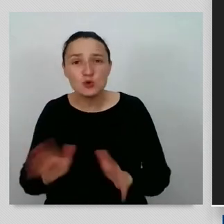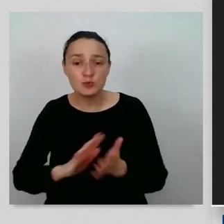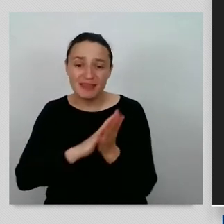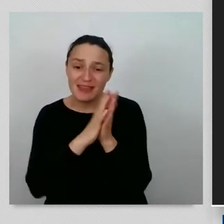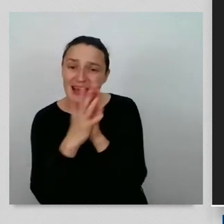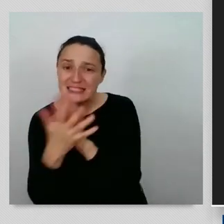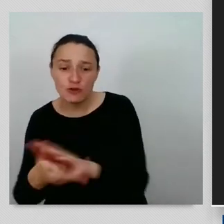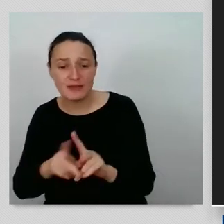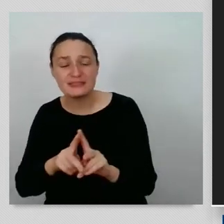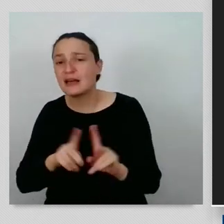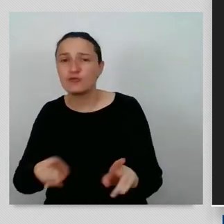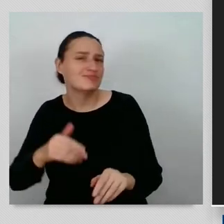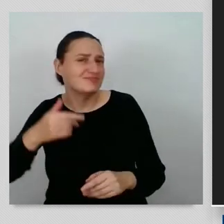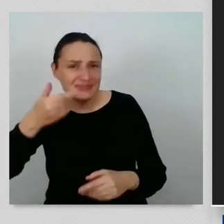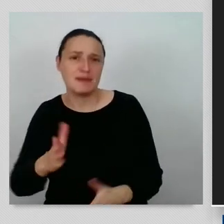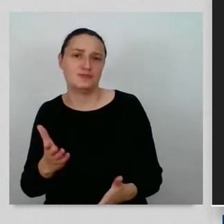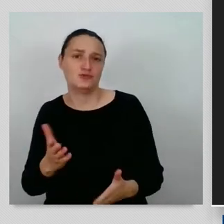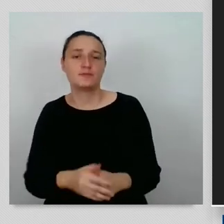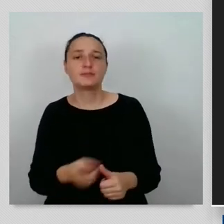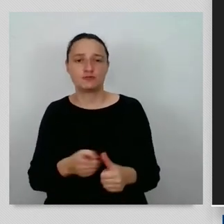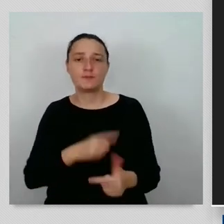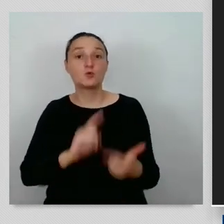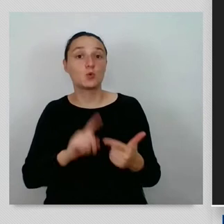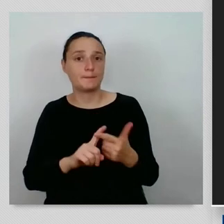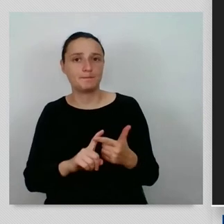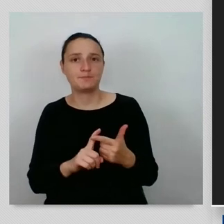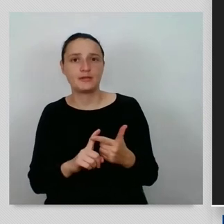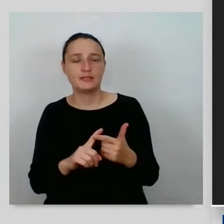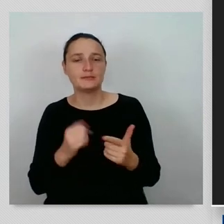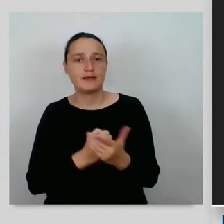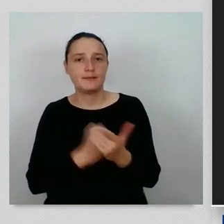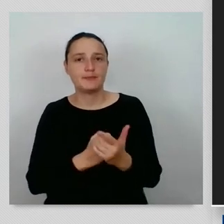tej nie przejdziemy. Więc to po pierwsze. Po drugie, że